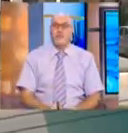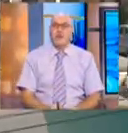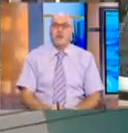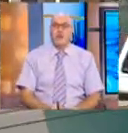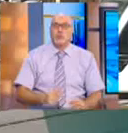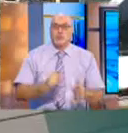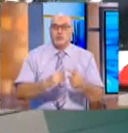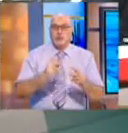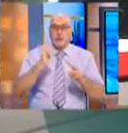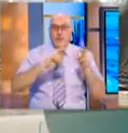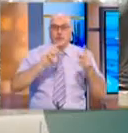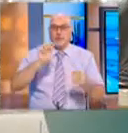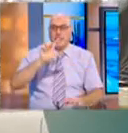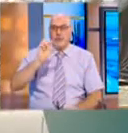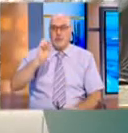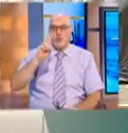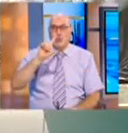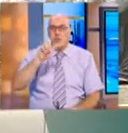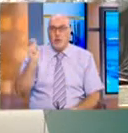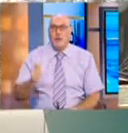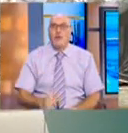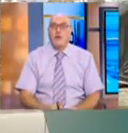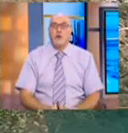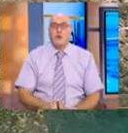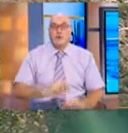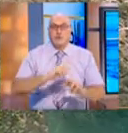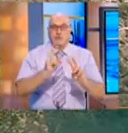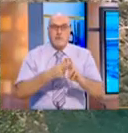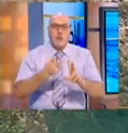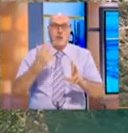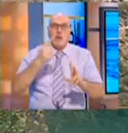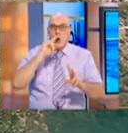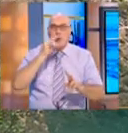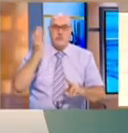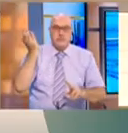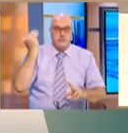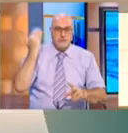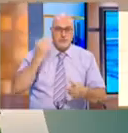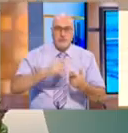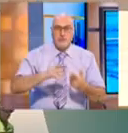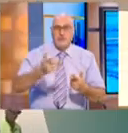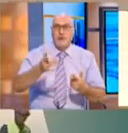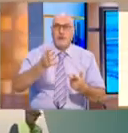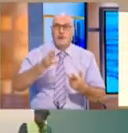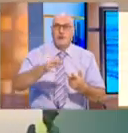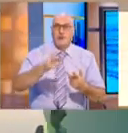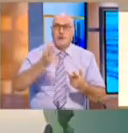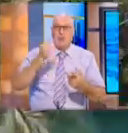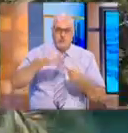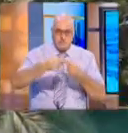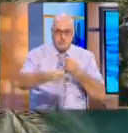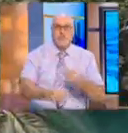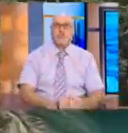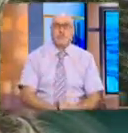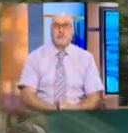ومسرح علولة، مدينة الأسدين، مدينة سانتا كروز وزاوية مولاي عبد القادر مول الميدة. وهران